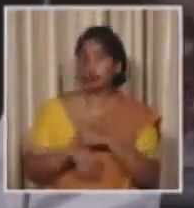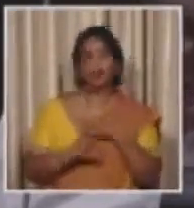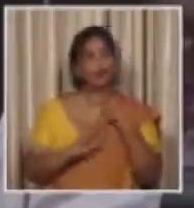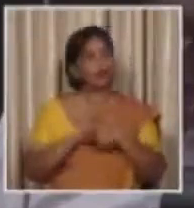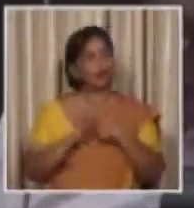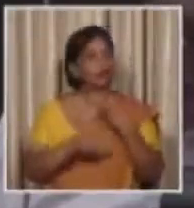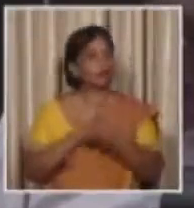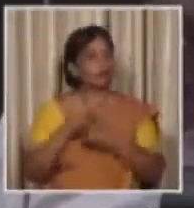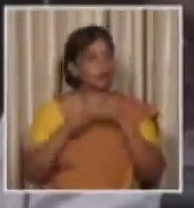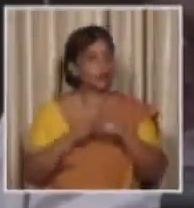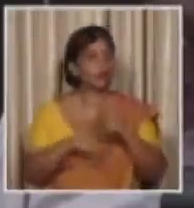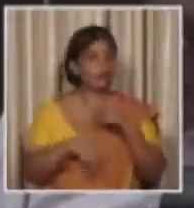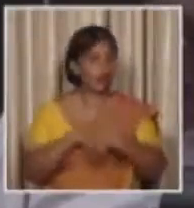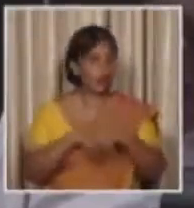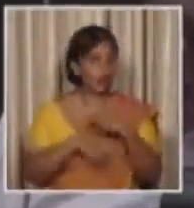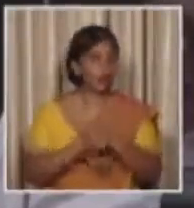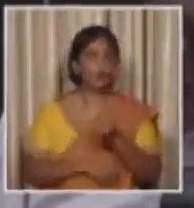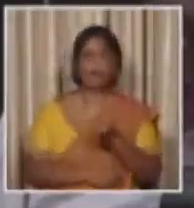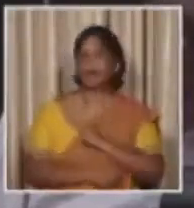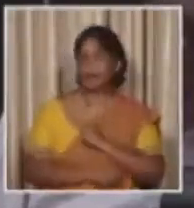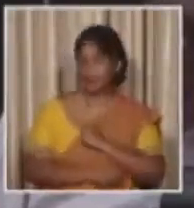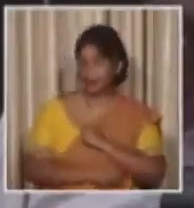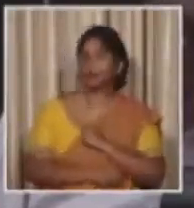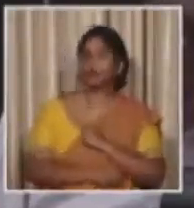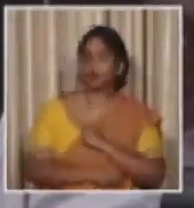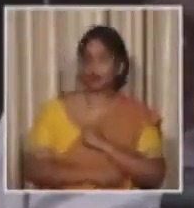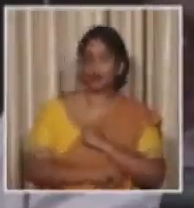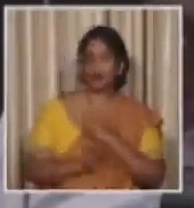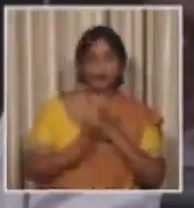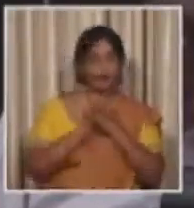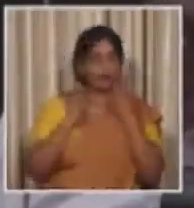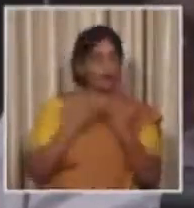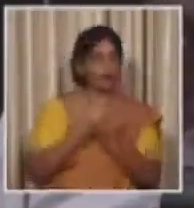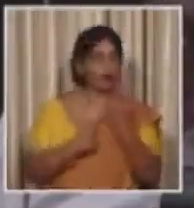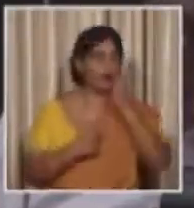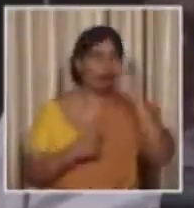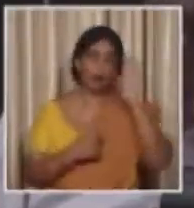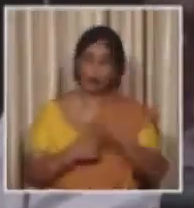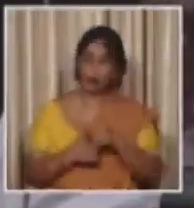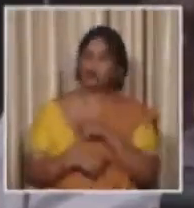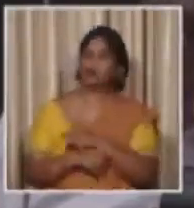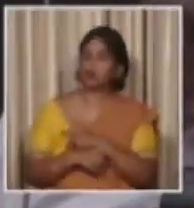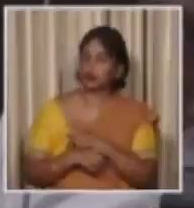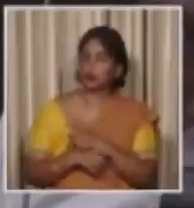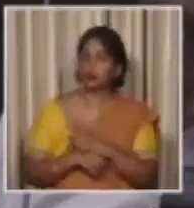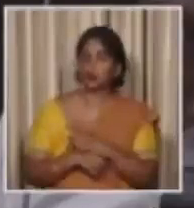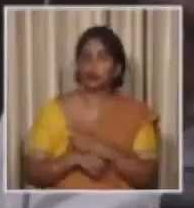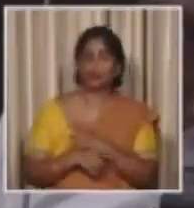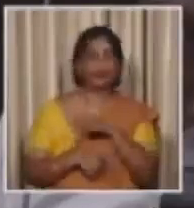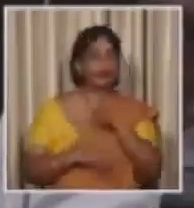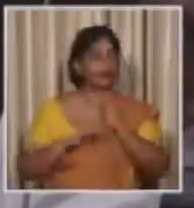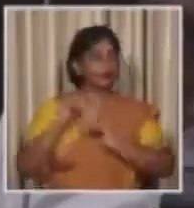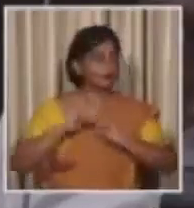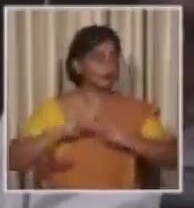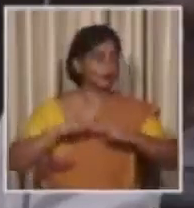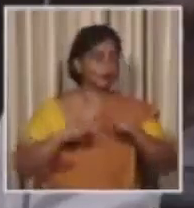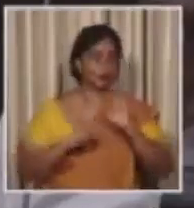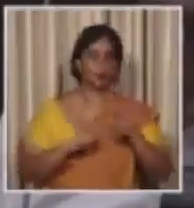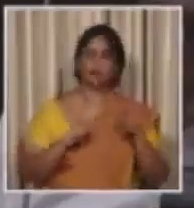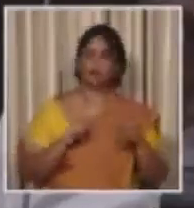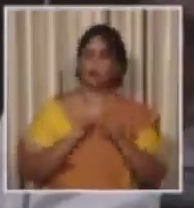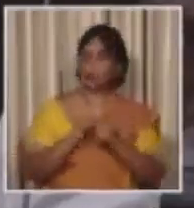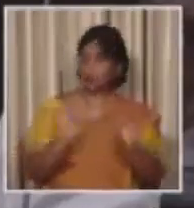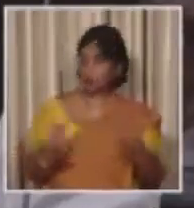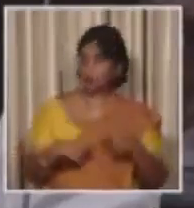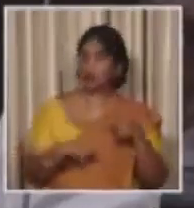ලංකාවේ නිෂ්පාදනය කරන බීජාල වලට කැමැත්තක් තියෙනවා. ඒකෙන් වැඩි අස්වැන්නක් තියෙනවා, මිලත් අඩුයි. ඒක මේ ක්‍රමවේදය ක්‍රියාත්මක කරගෙන යන